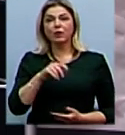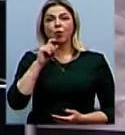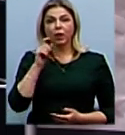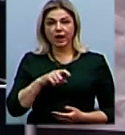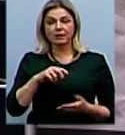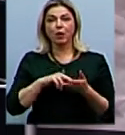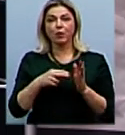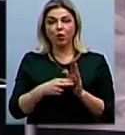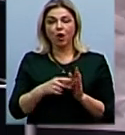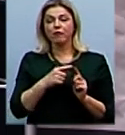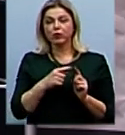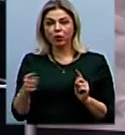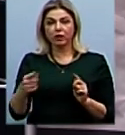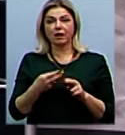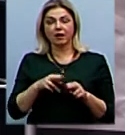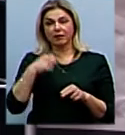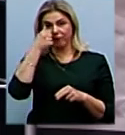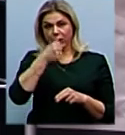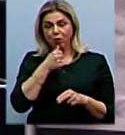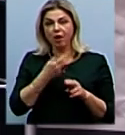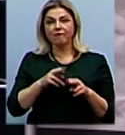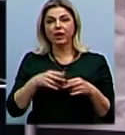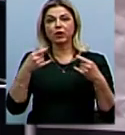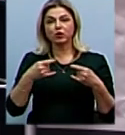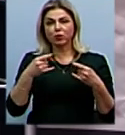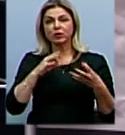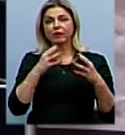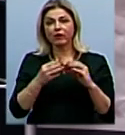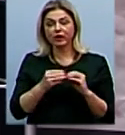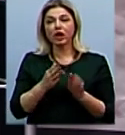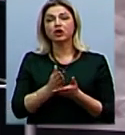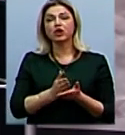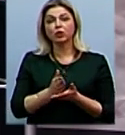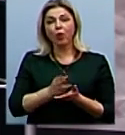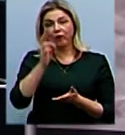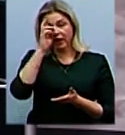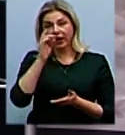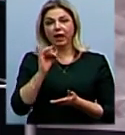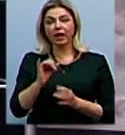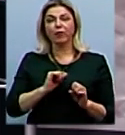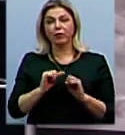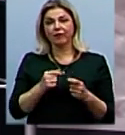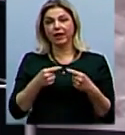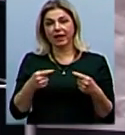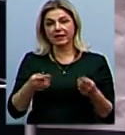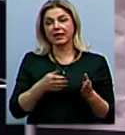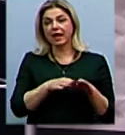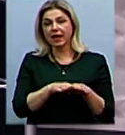року, починаючи з березня, раз на місяць у цій студії звітують чиновники та керівники різних рівнів, різних